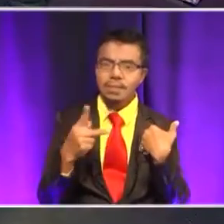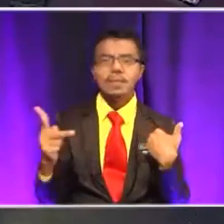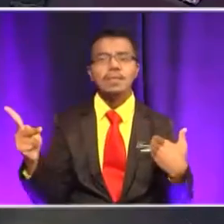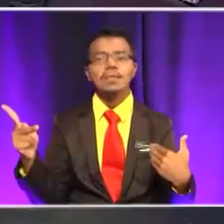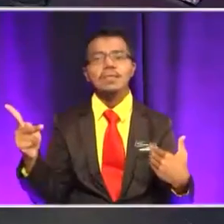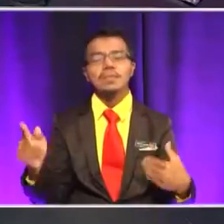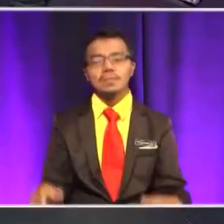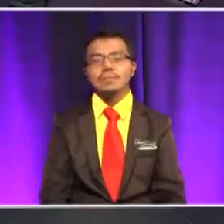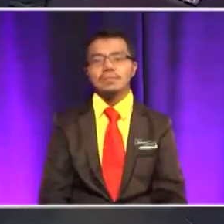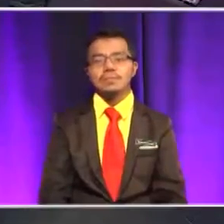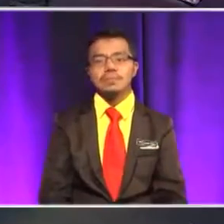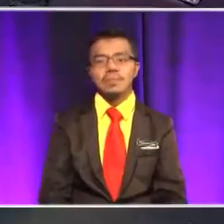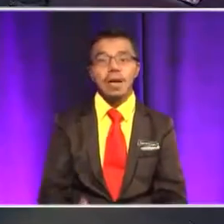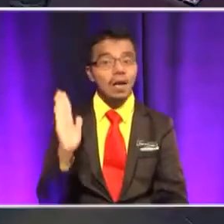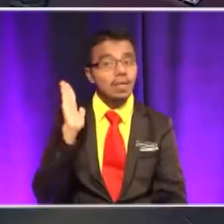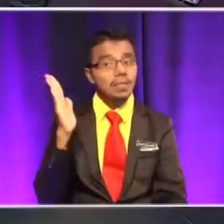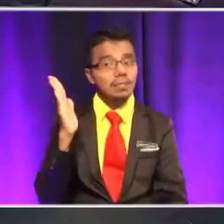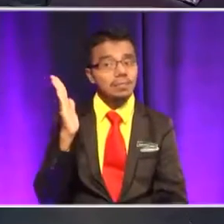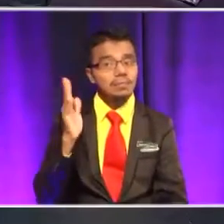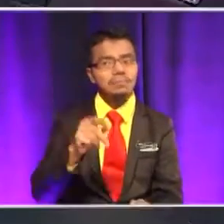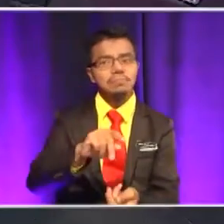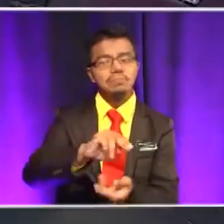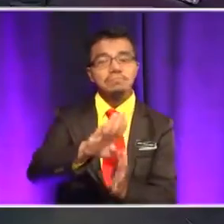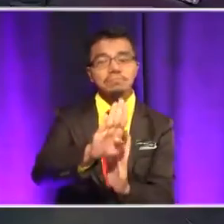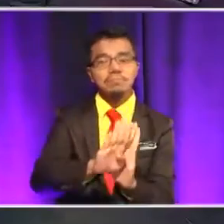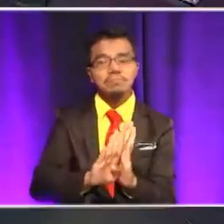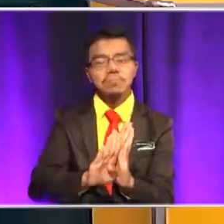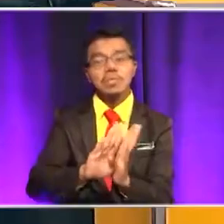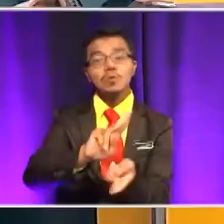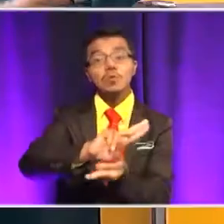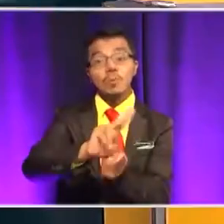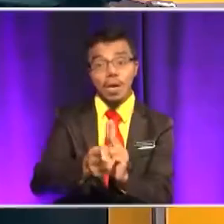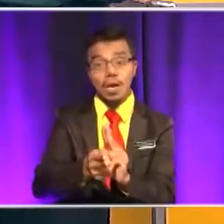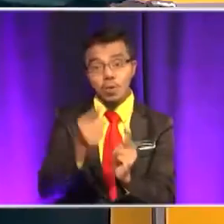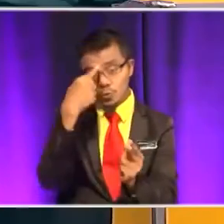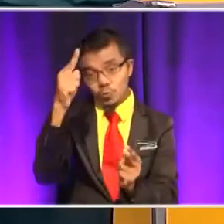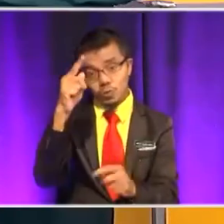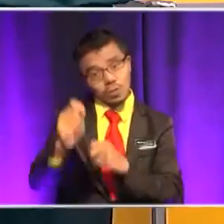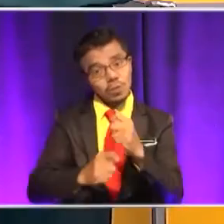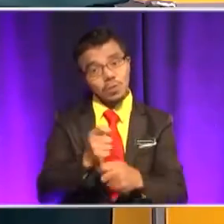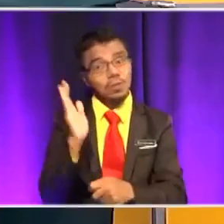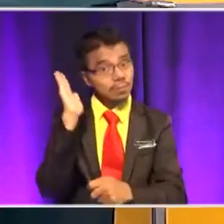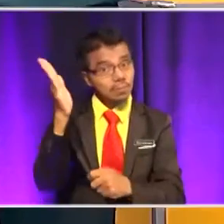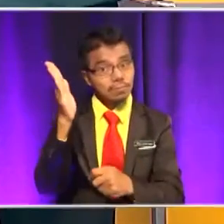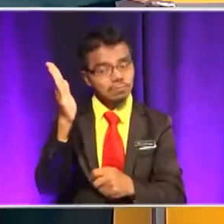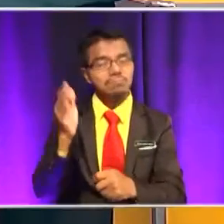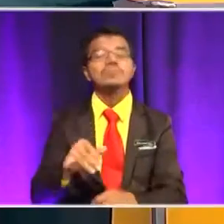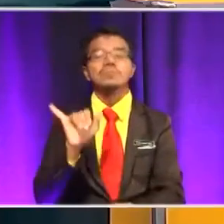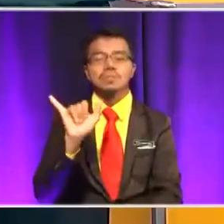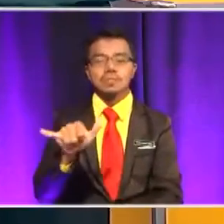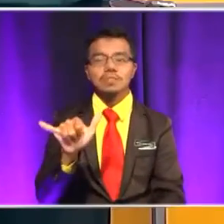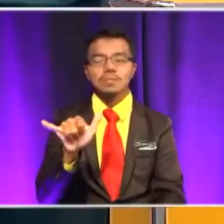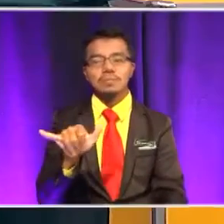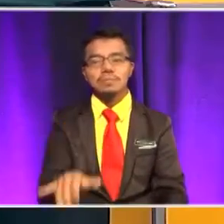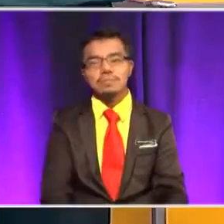besar sebab ada beberapa buah negara yang udah mulai memberikan galakkan kepada rakyat untuk menukar kendaraan ini tadi